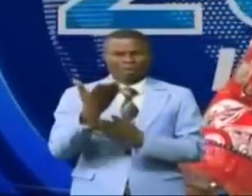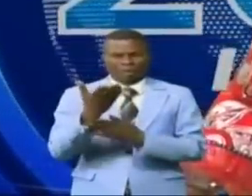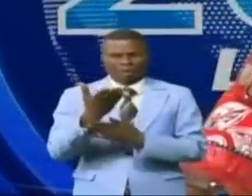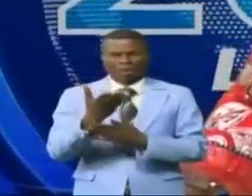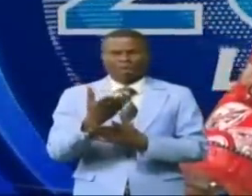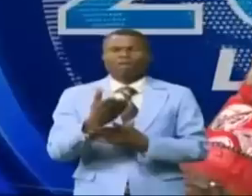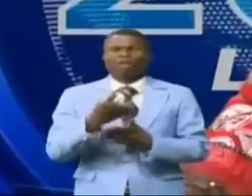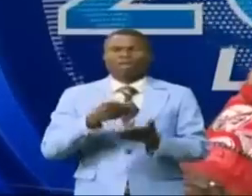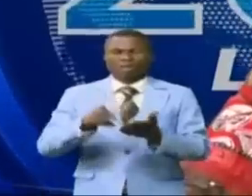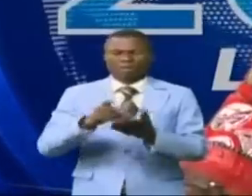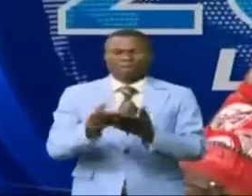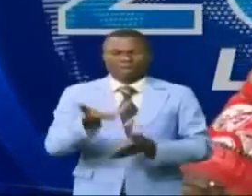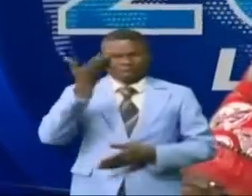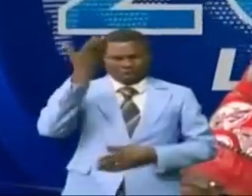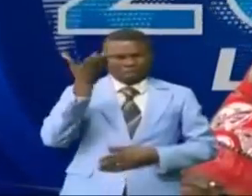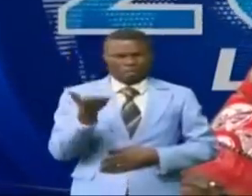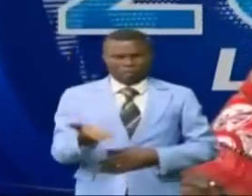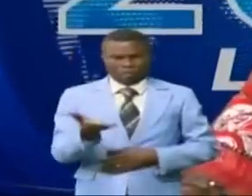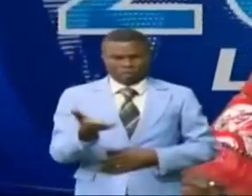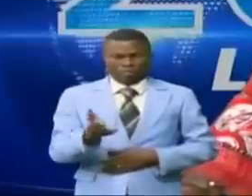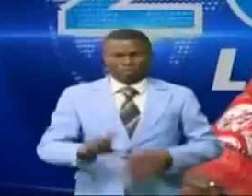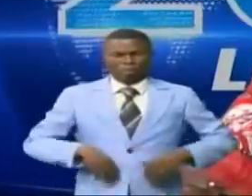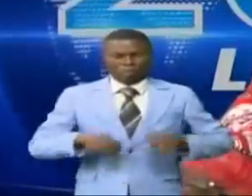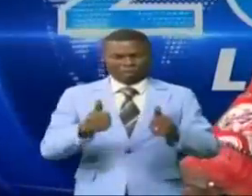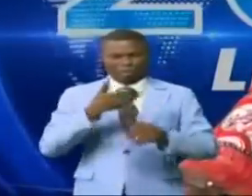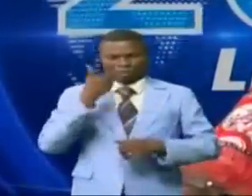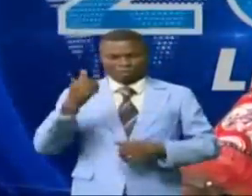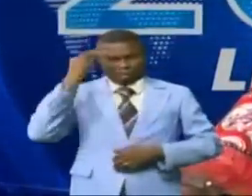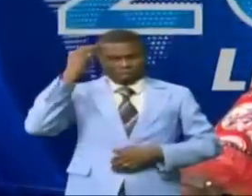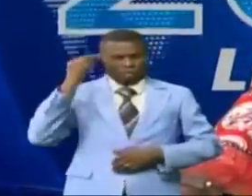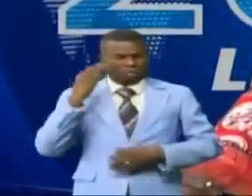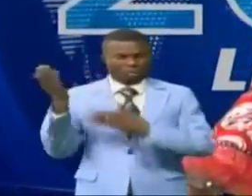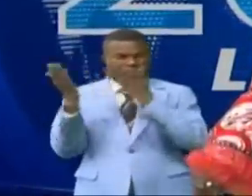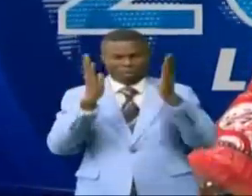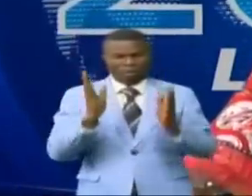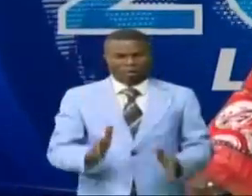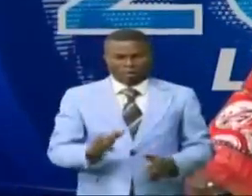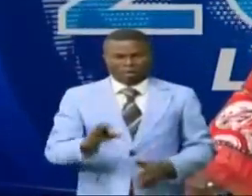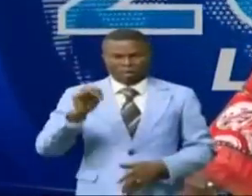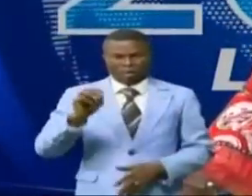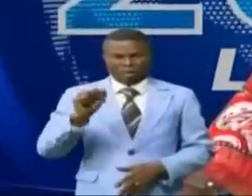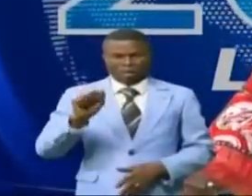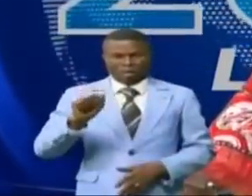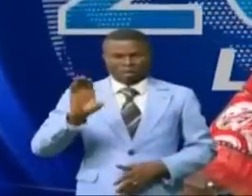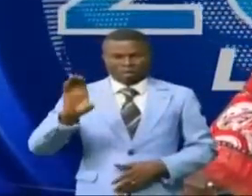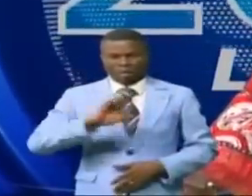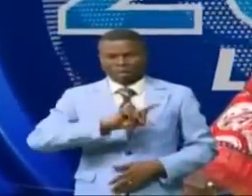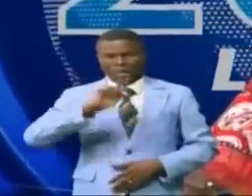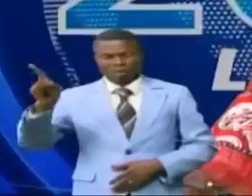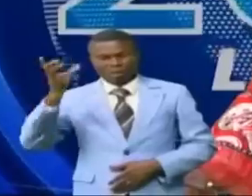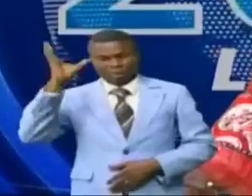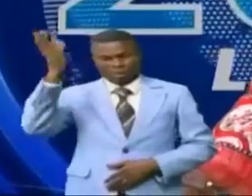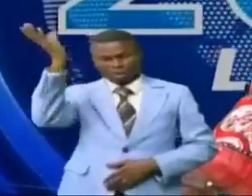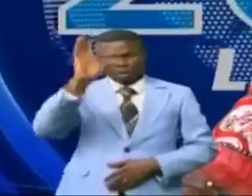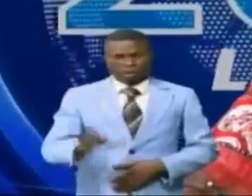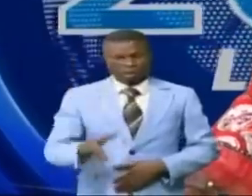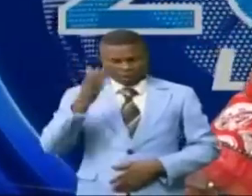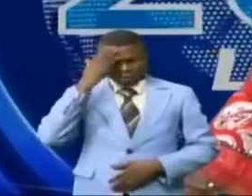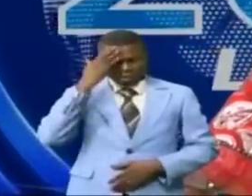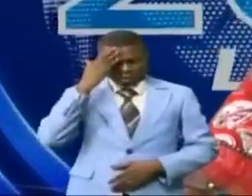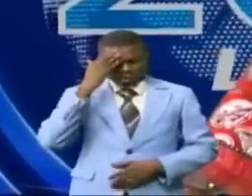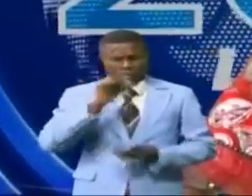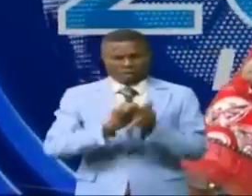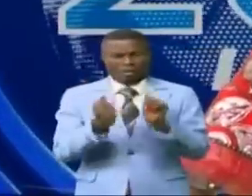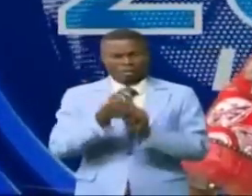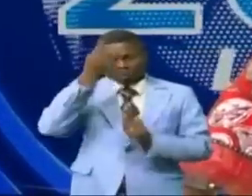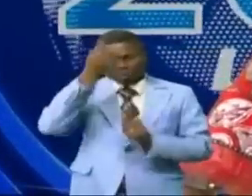l'amélioration de leurs conditions de travail et de vie. Le ministre de Transport, Marc Ekila, s'est rendu à Kasangoulou pour s'assurer du